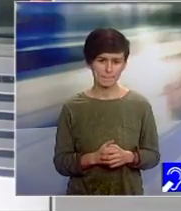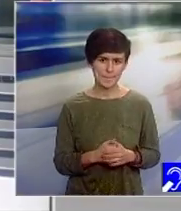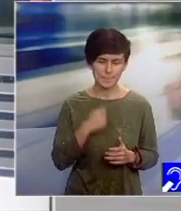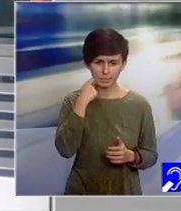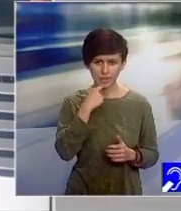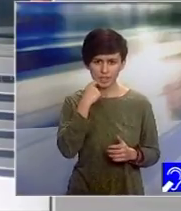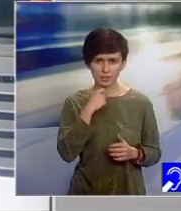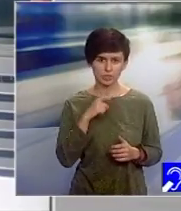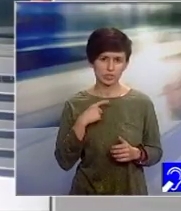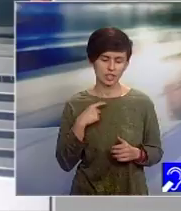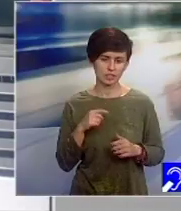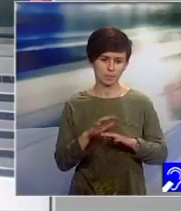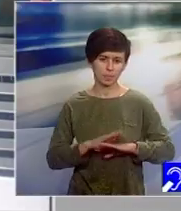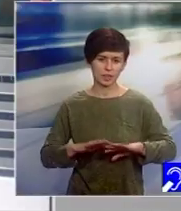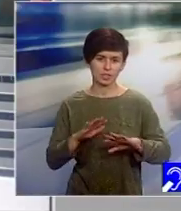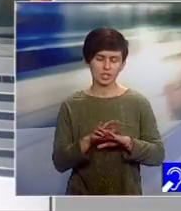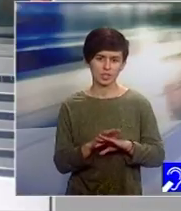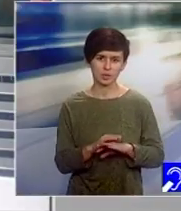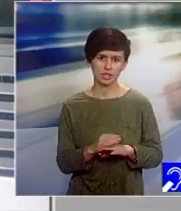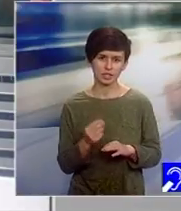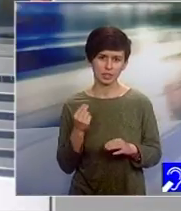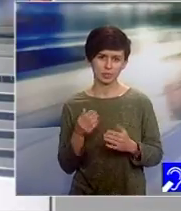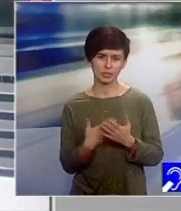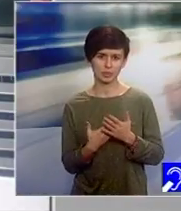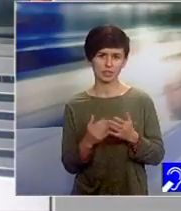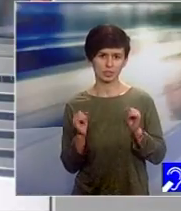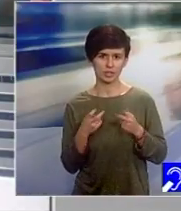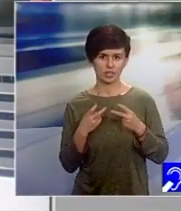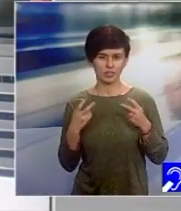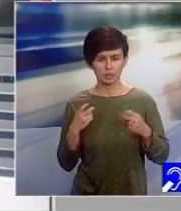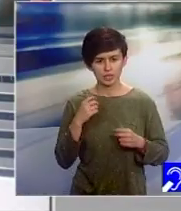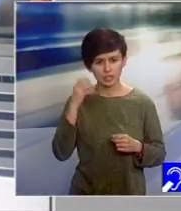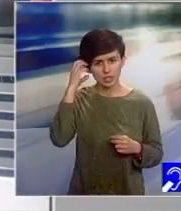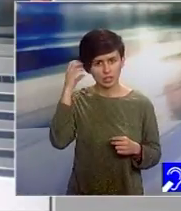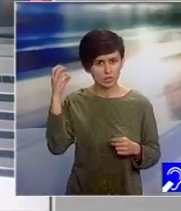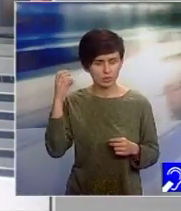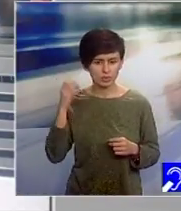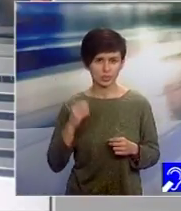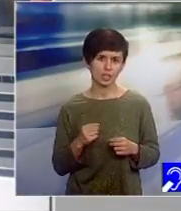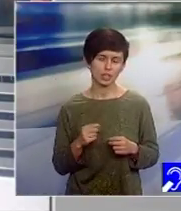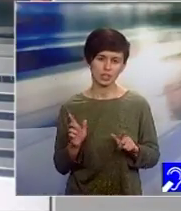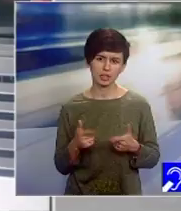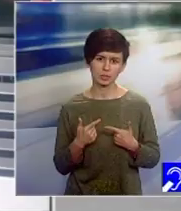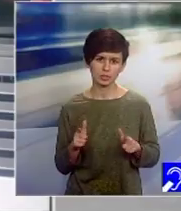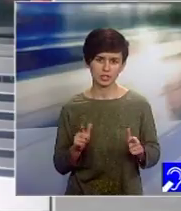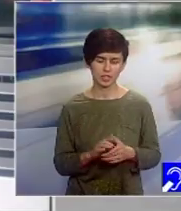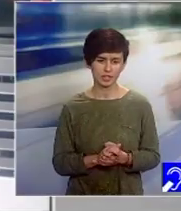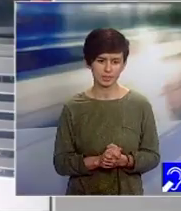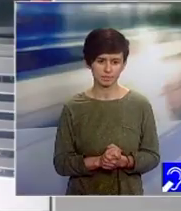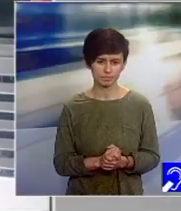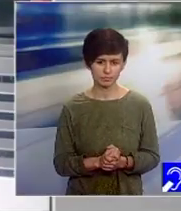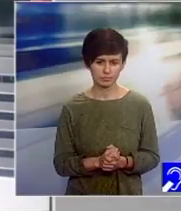climat propice festivalurilor, evenimentelor culturale, evenimentelor diverse, muzicale, etc.